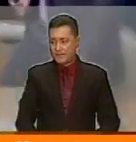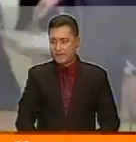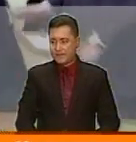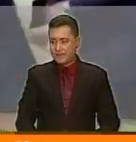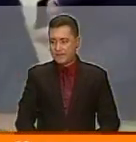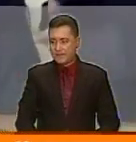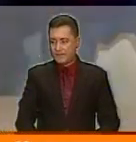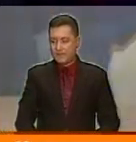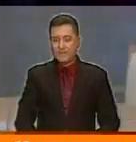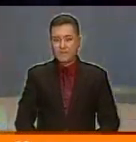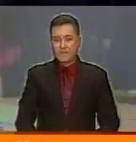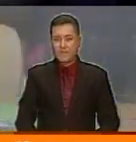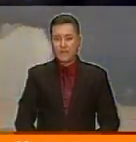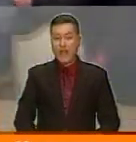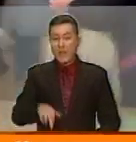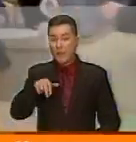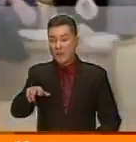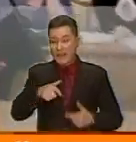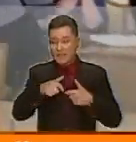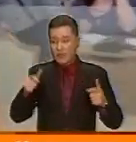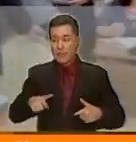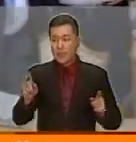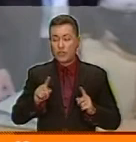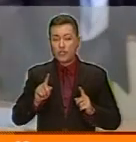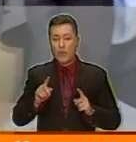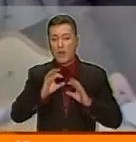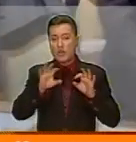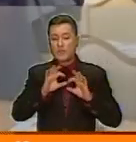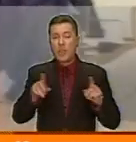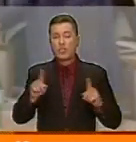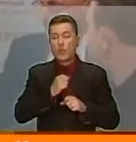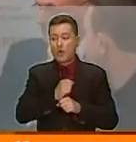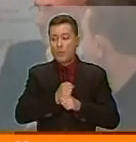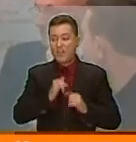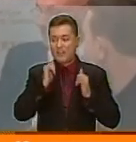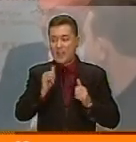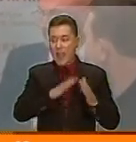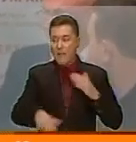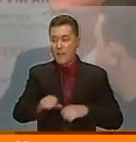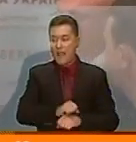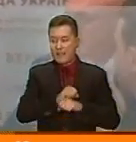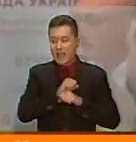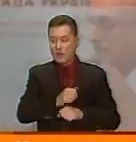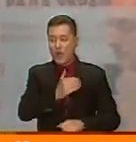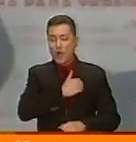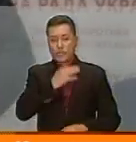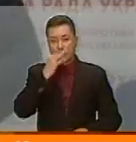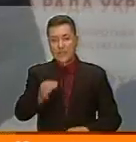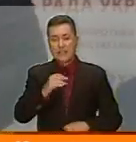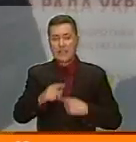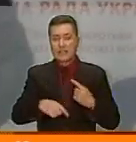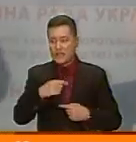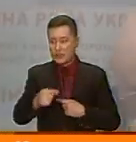Пісний крізь натовп пробирається до трибуни, аби ще раз розповісти, що він робив для Майдану. Значить, я вам хочу сказати наступне,